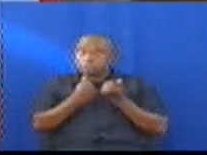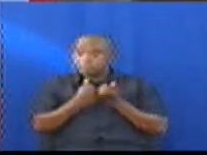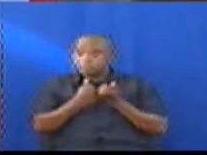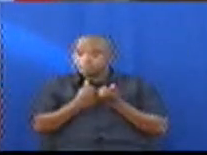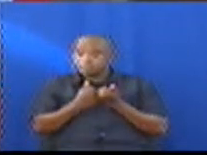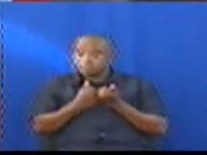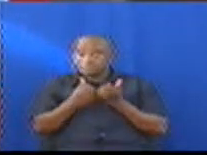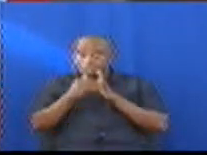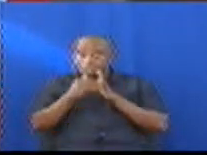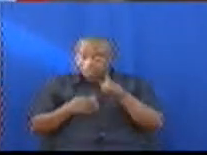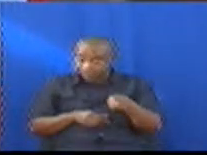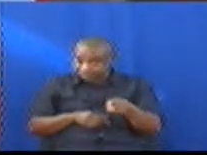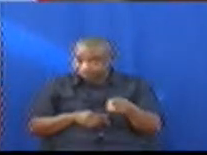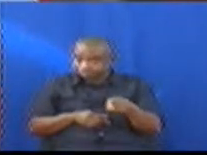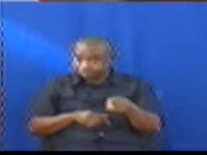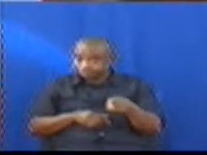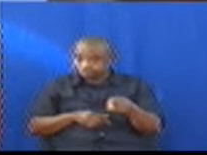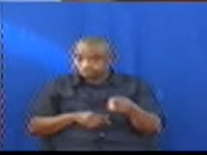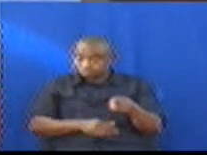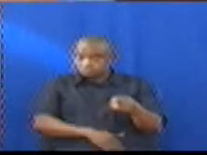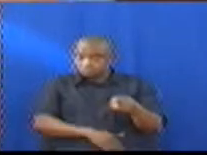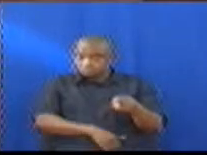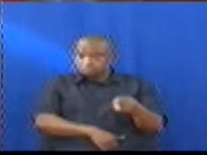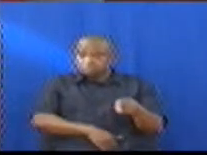yetu, tunatunga sisi wenyewe.